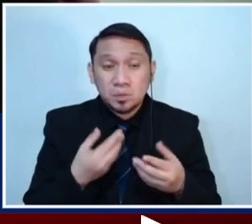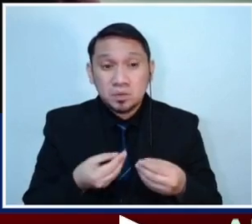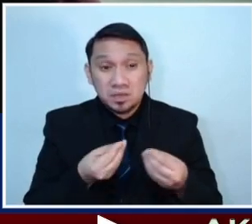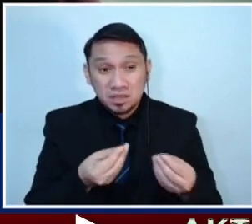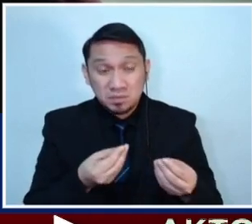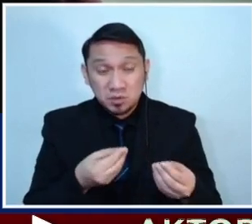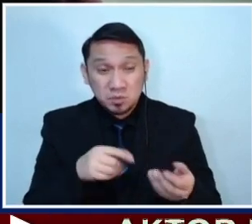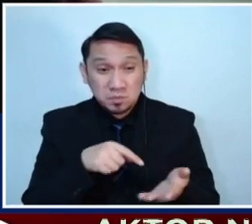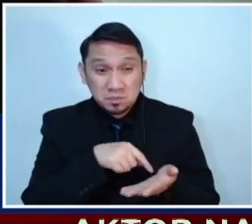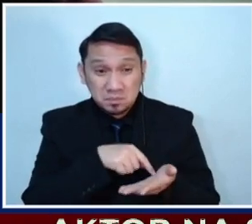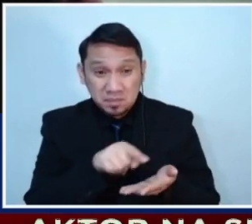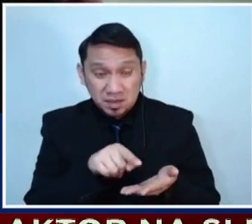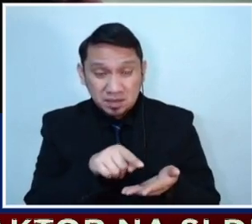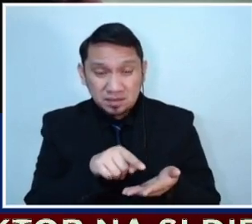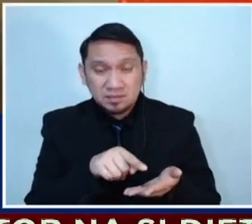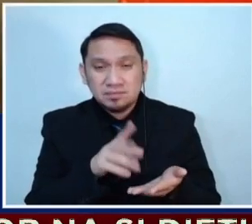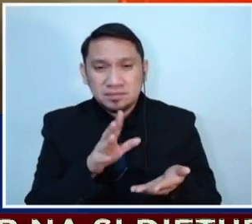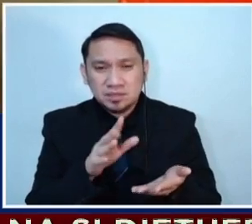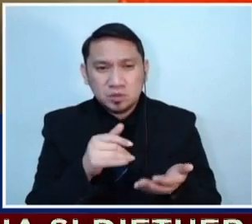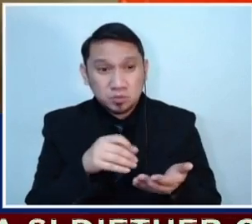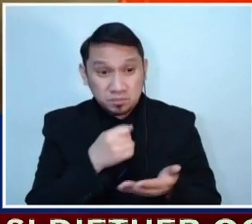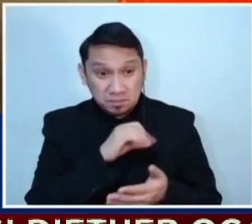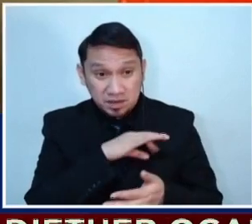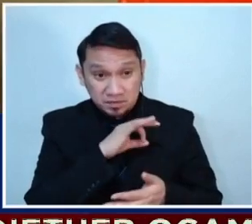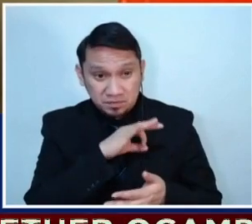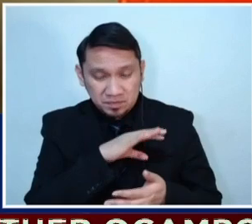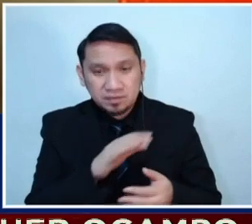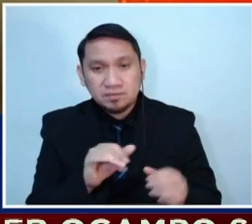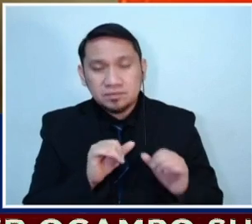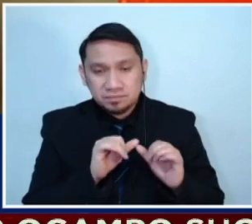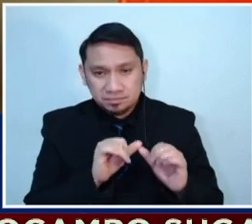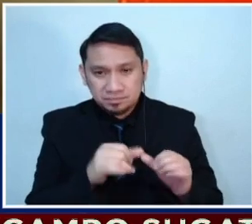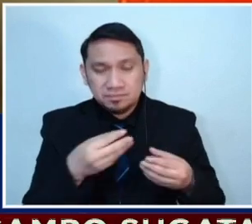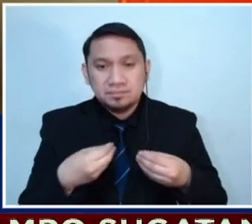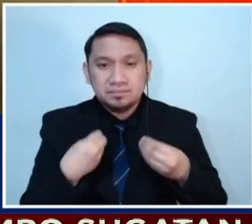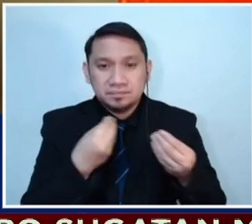kanila, pinagpapatuloy pa rin natin. Meron naman po kaming mga